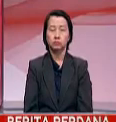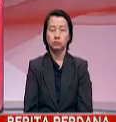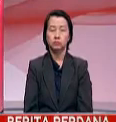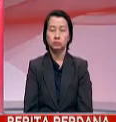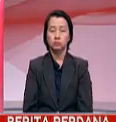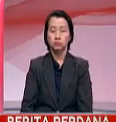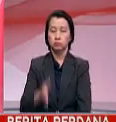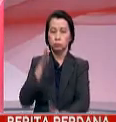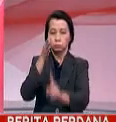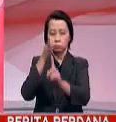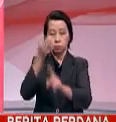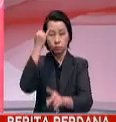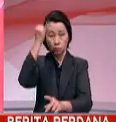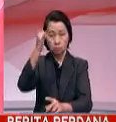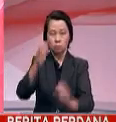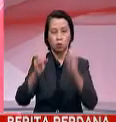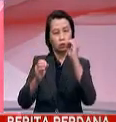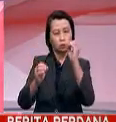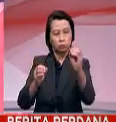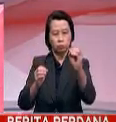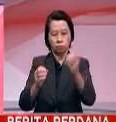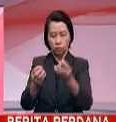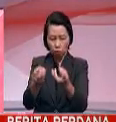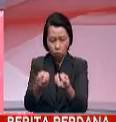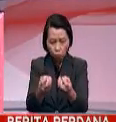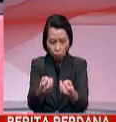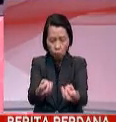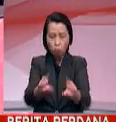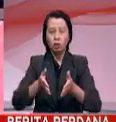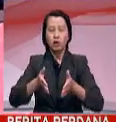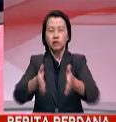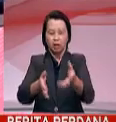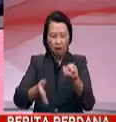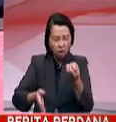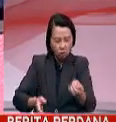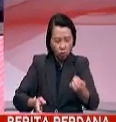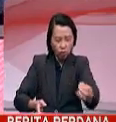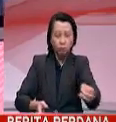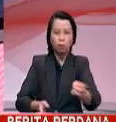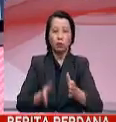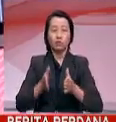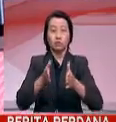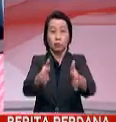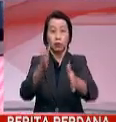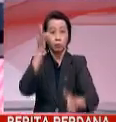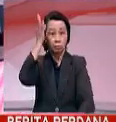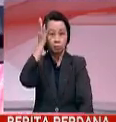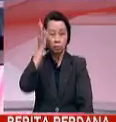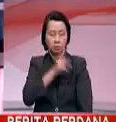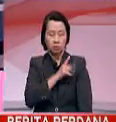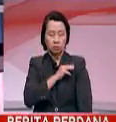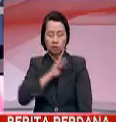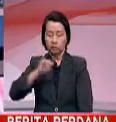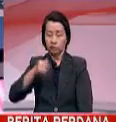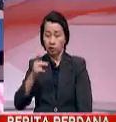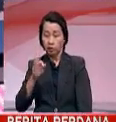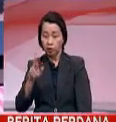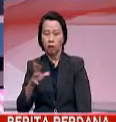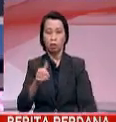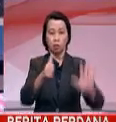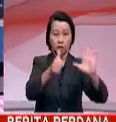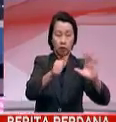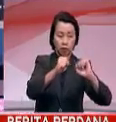Ke arah inisiatif Zero Pothole atau SIFA Jalan Berlubang di Jalan Persekutuan, Kementerian Kerja Raya bersama 6